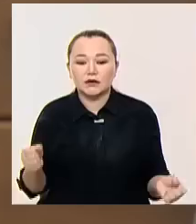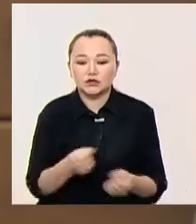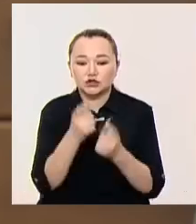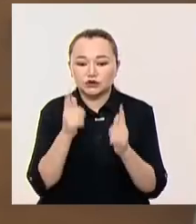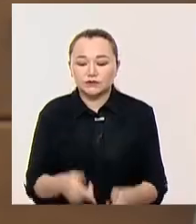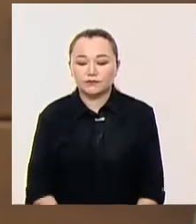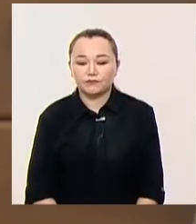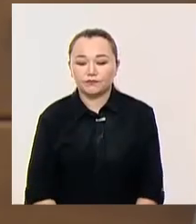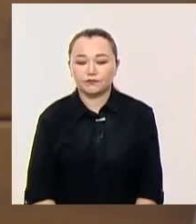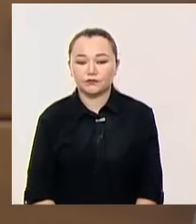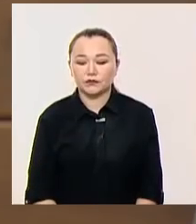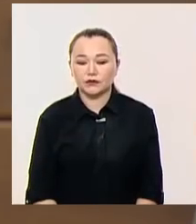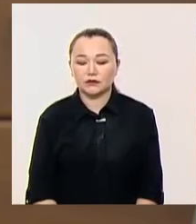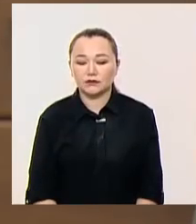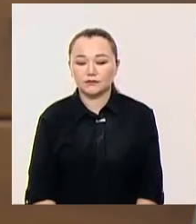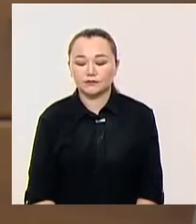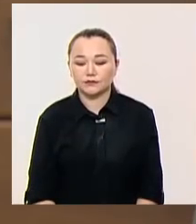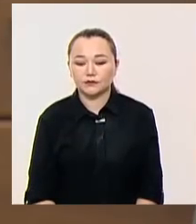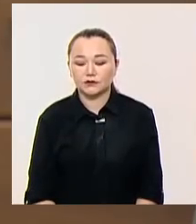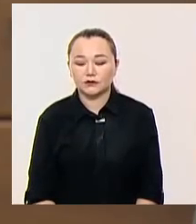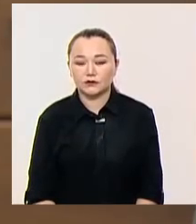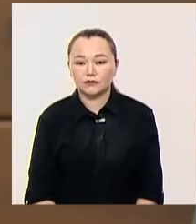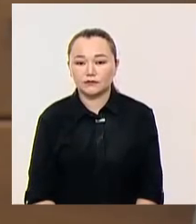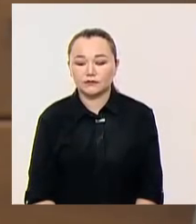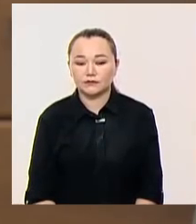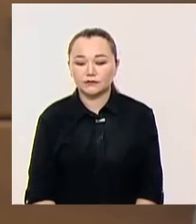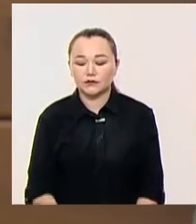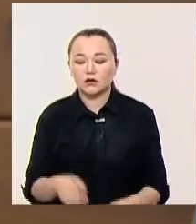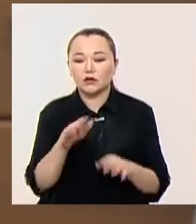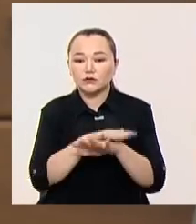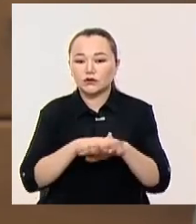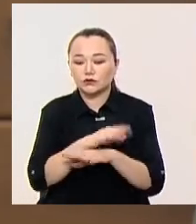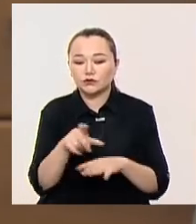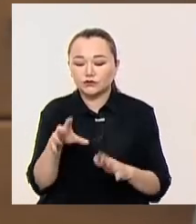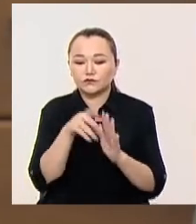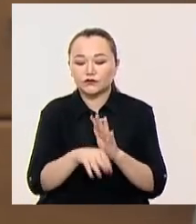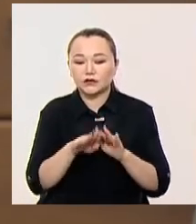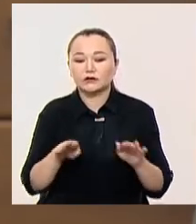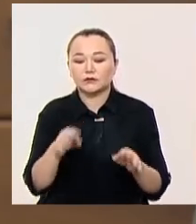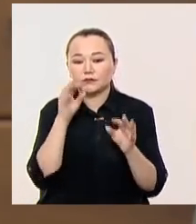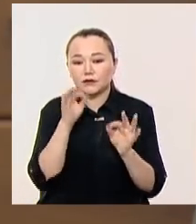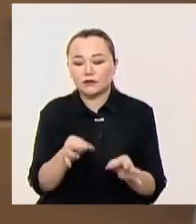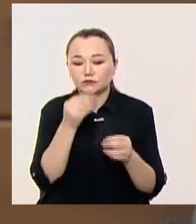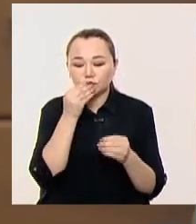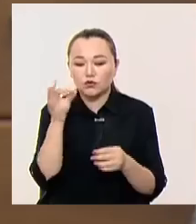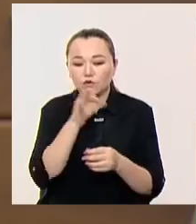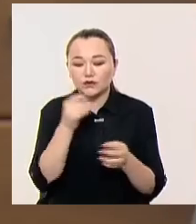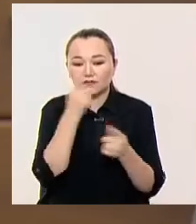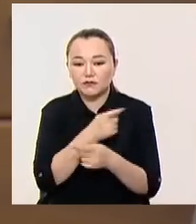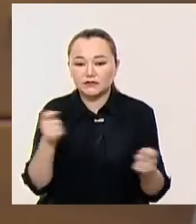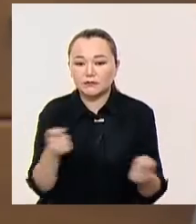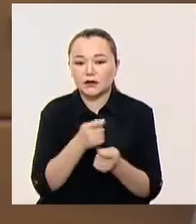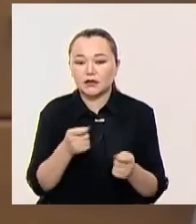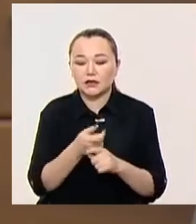дейді. Нет, в общем-то, информированности населения. Тұрғындардың оның ішінде балалардың дұрыс тамақтану жөнінде хабар аз, ал